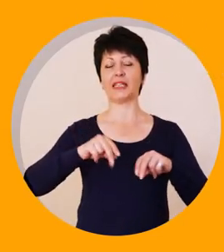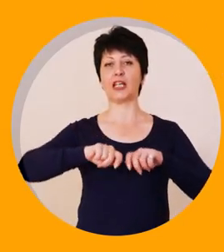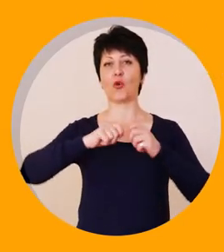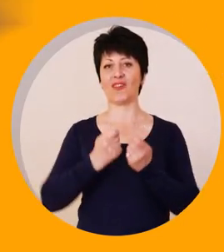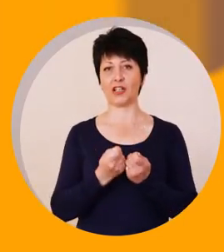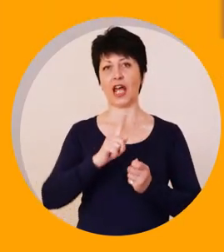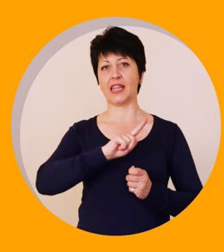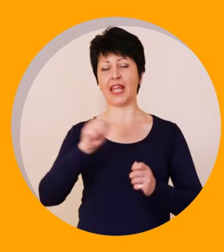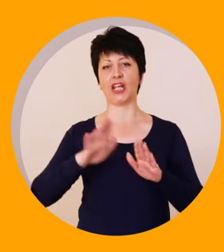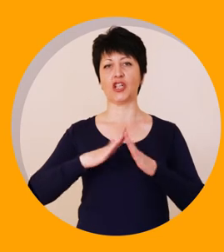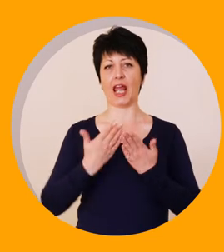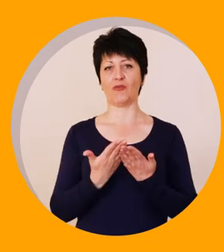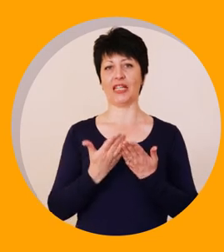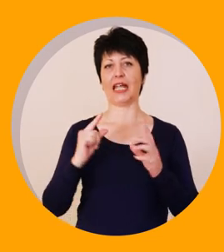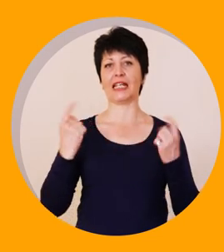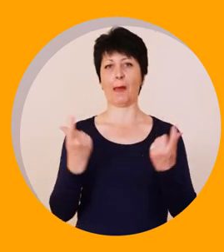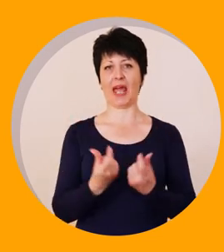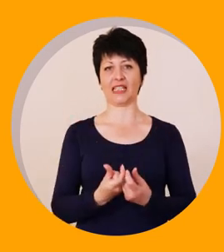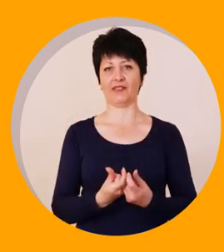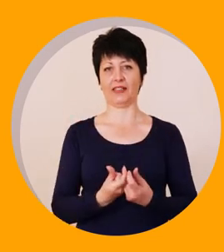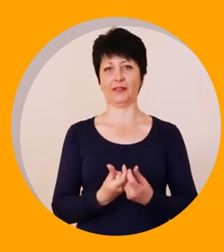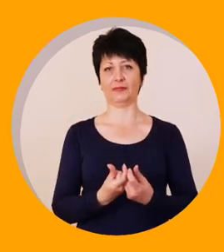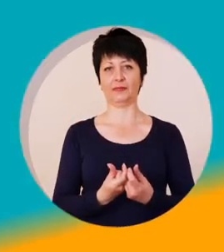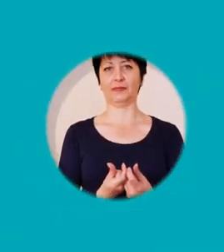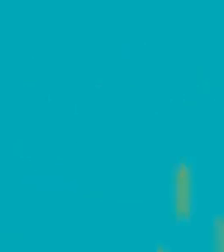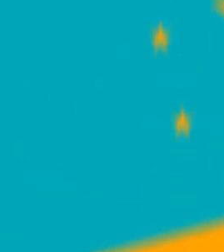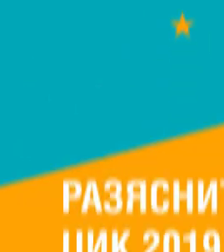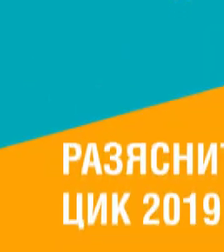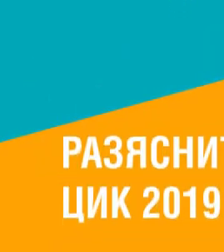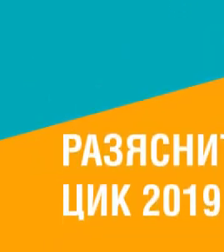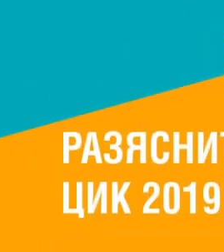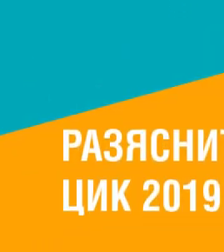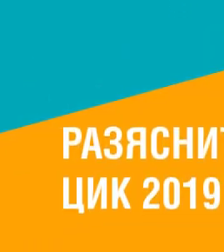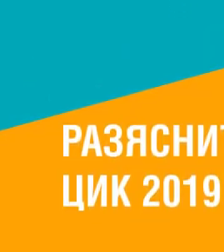20 май. С подвижна избирателна кутия гласуват само избирателите, включени в списъка.